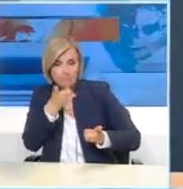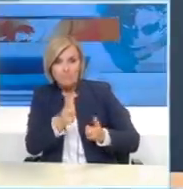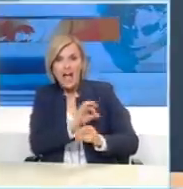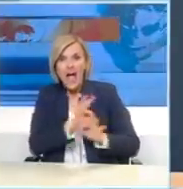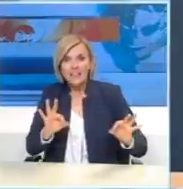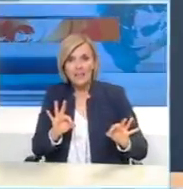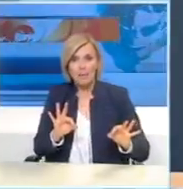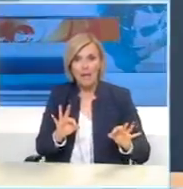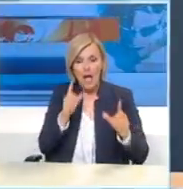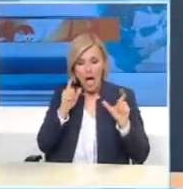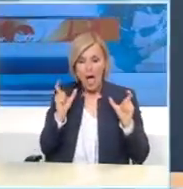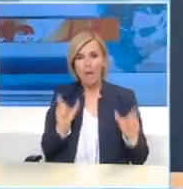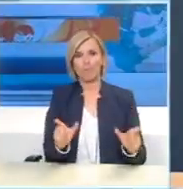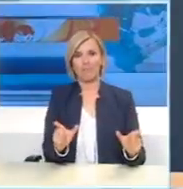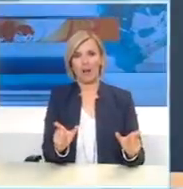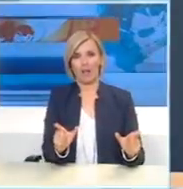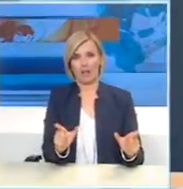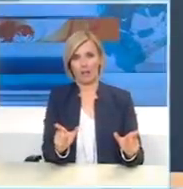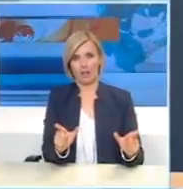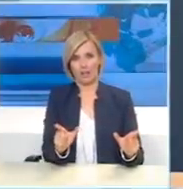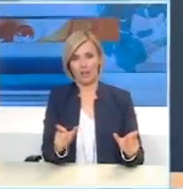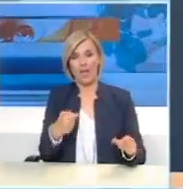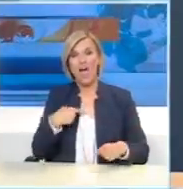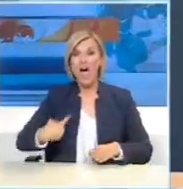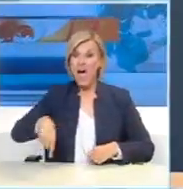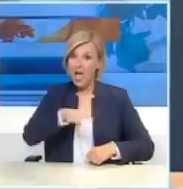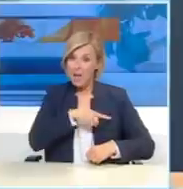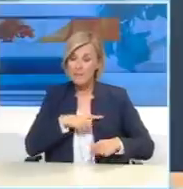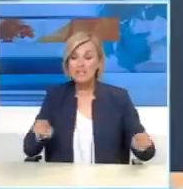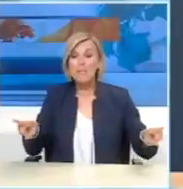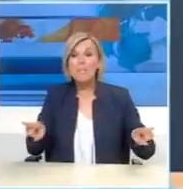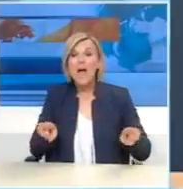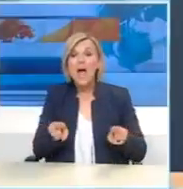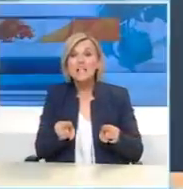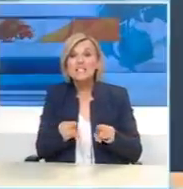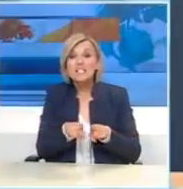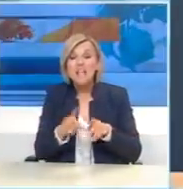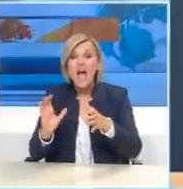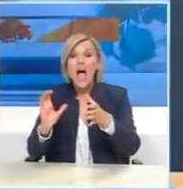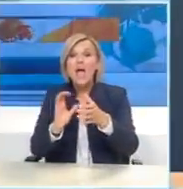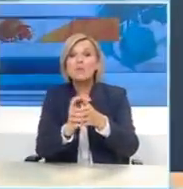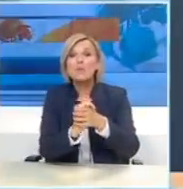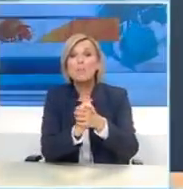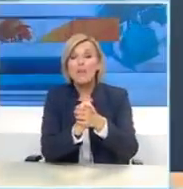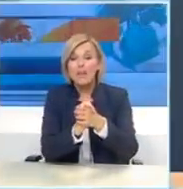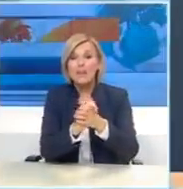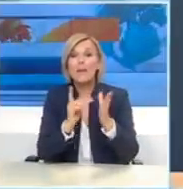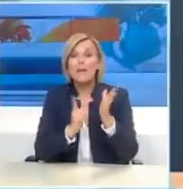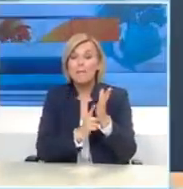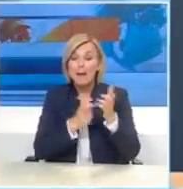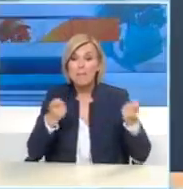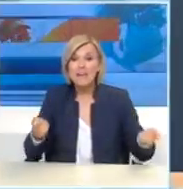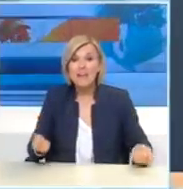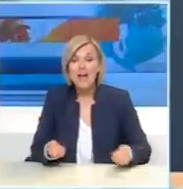διασπορά σε αυτόν τον ιδιαίτερα ευαίσθητο χώρο. Είμαστε μαζί σας και θεωρούμε ότι είσαστε μαζί μας. Θεωρούμε ότι πρέπει να γίνεται πάρα πολύ